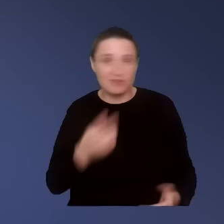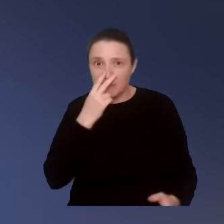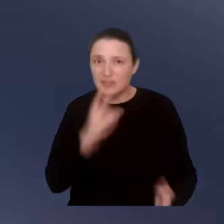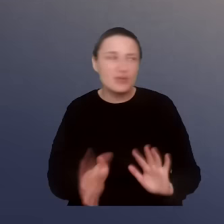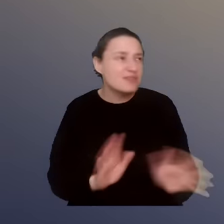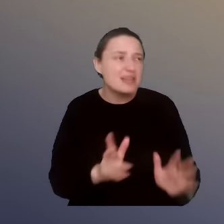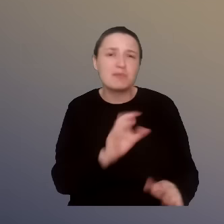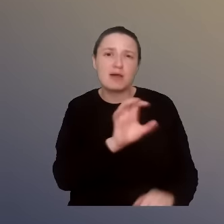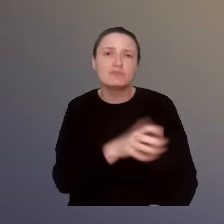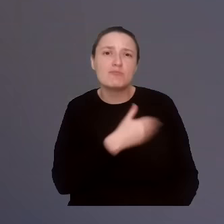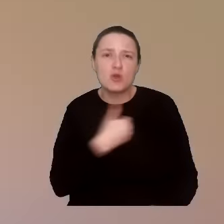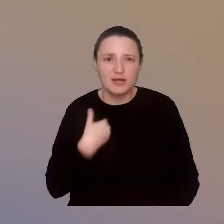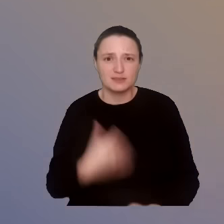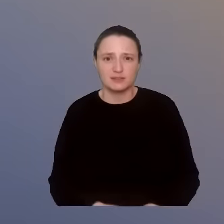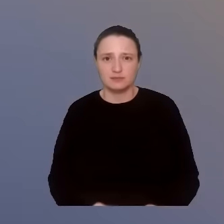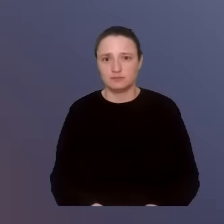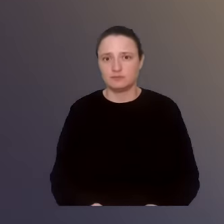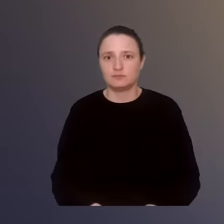o Polaków.